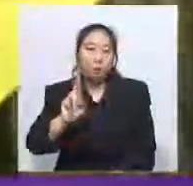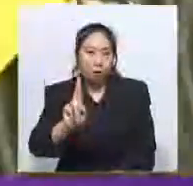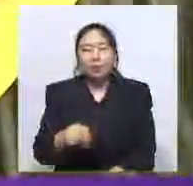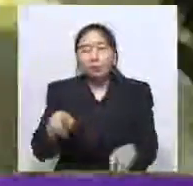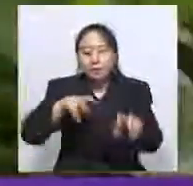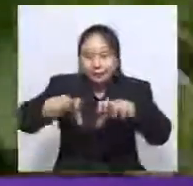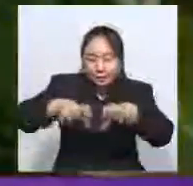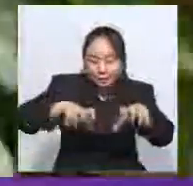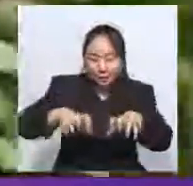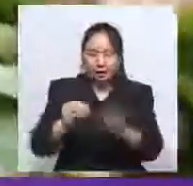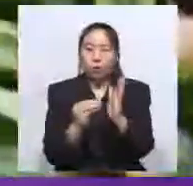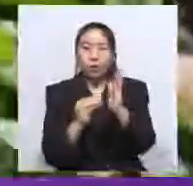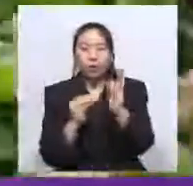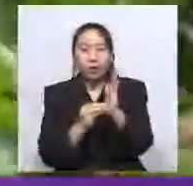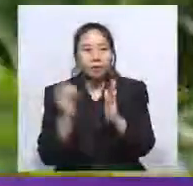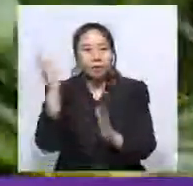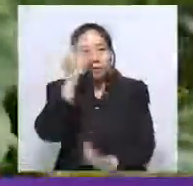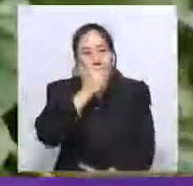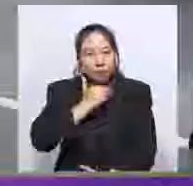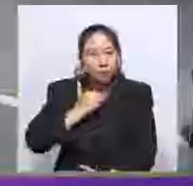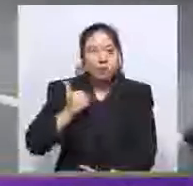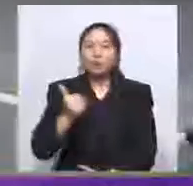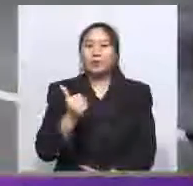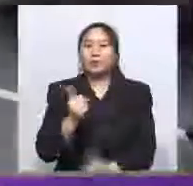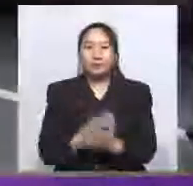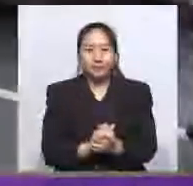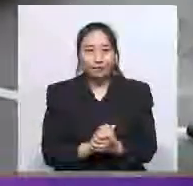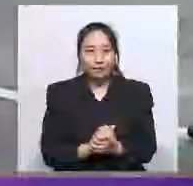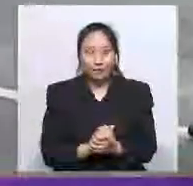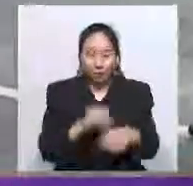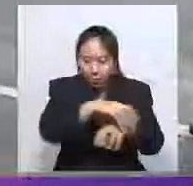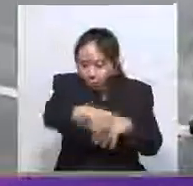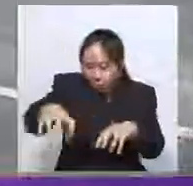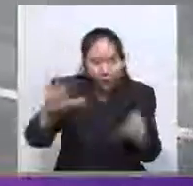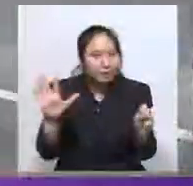ภูมิทัศน์ทำให้กรุงเทพมหานครของเราน่าอยู่แล้วก็สวยงามทุกๆมุมเมืองเลยค่ะ